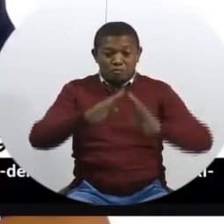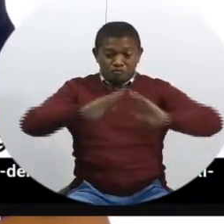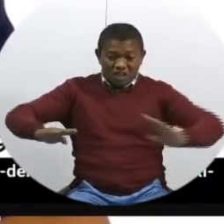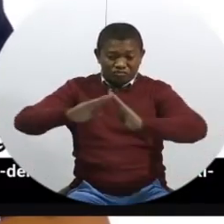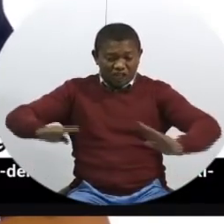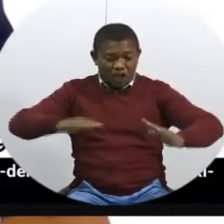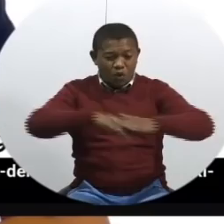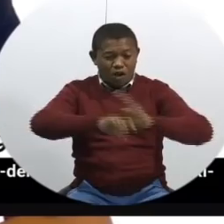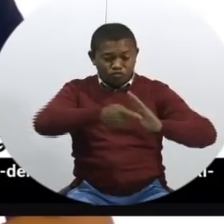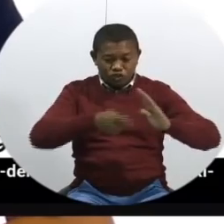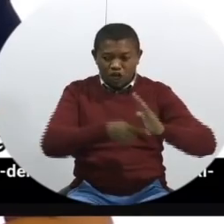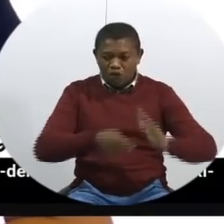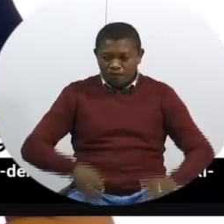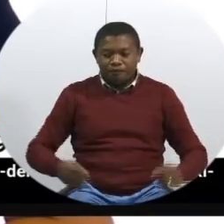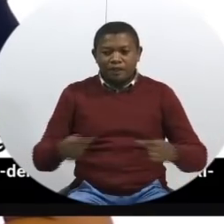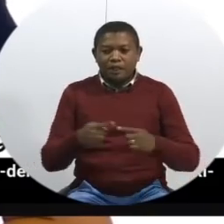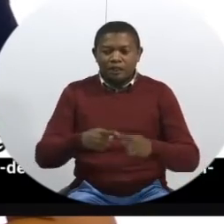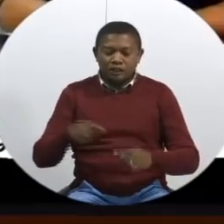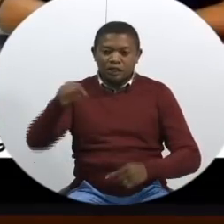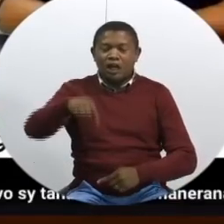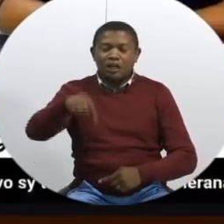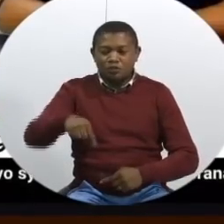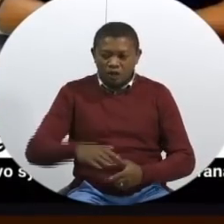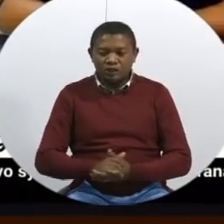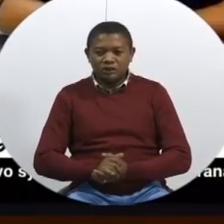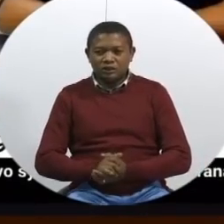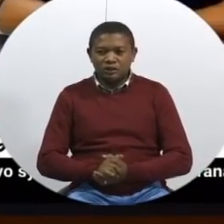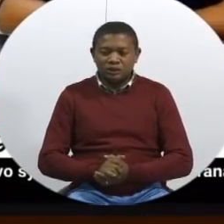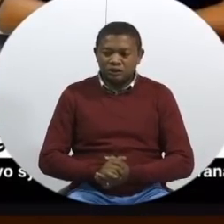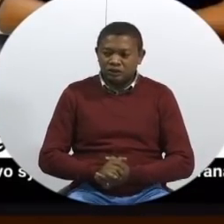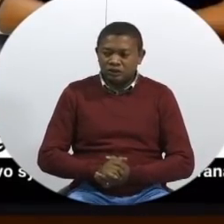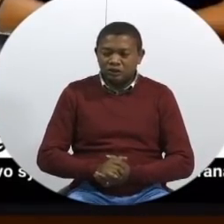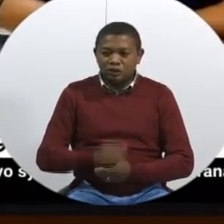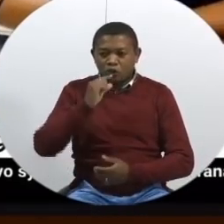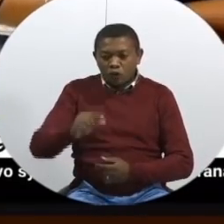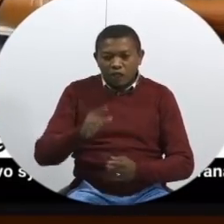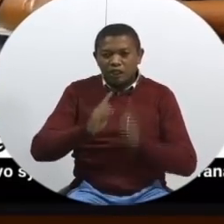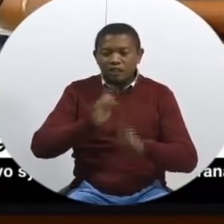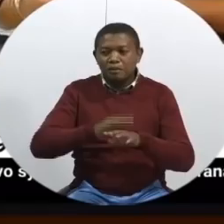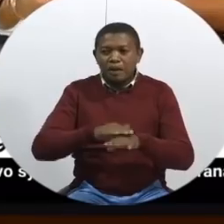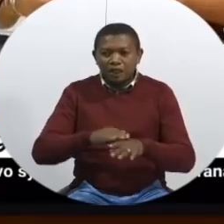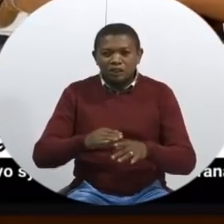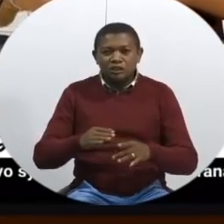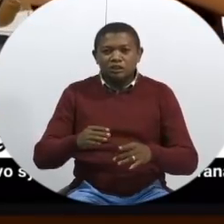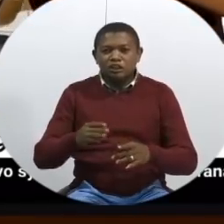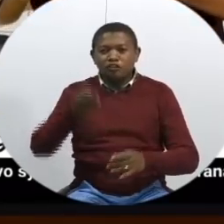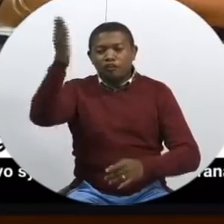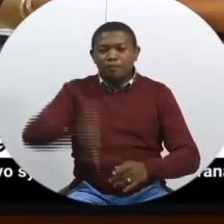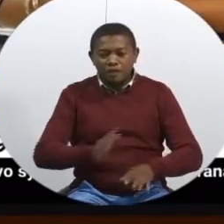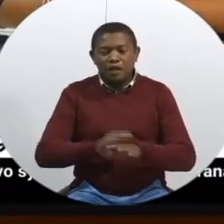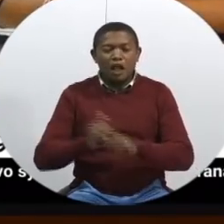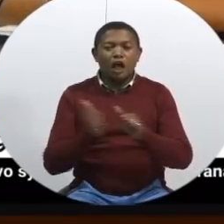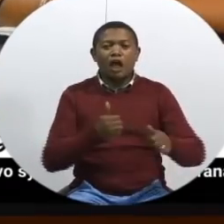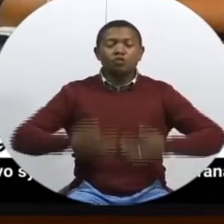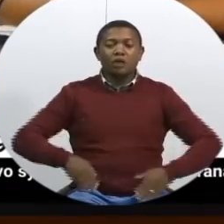zany. Androany, efa nampandresahanao omaly any Andry Matofilo hoe iresaka mikasika ny fepetra